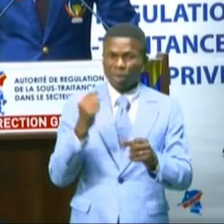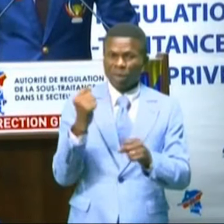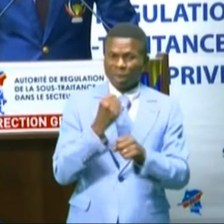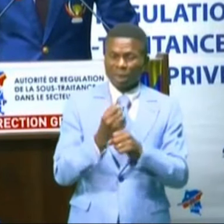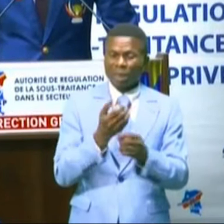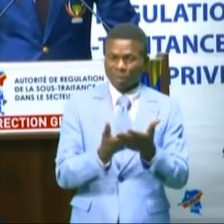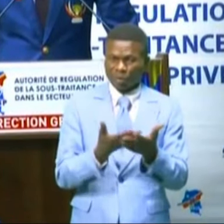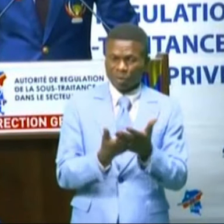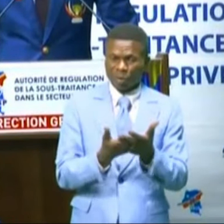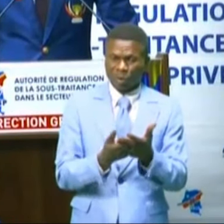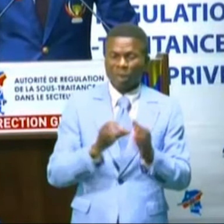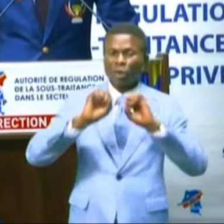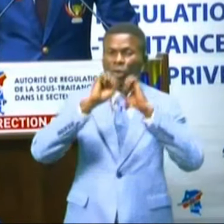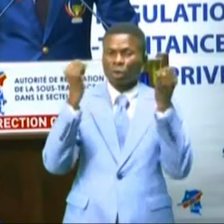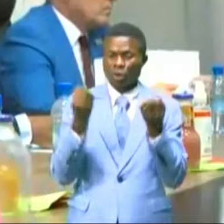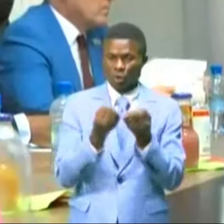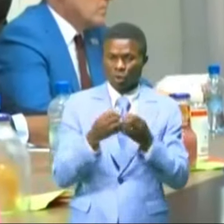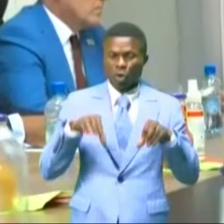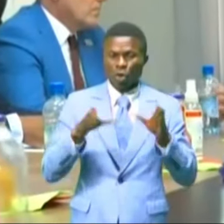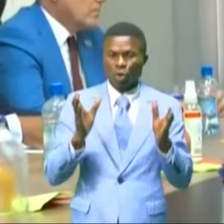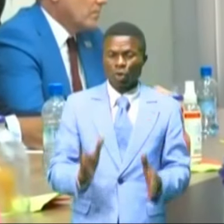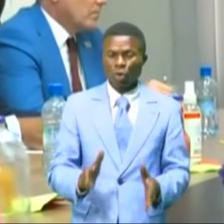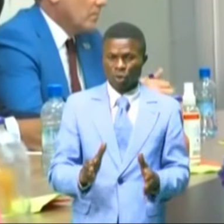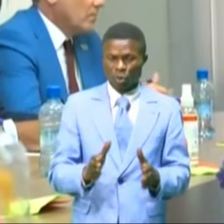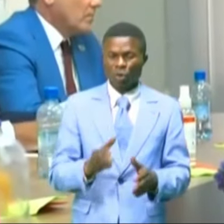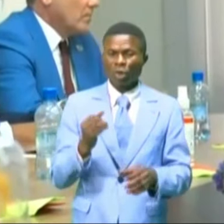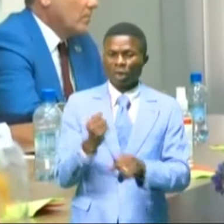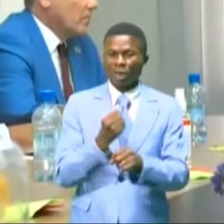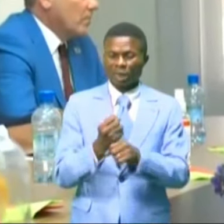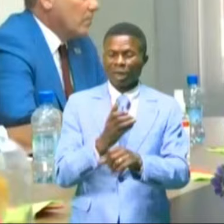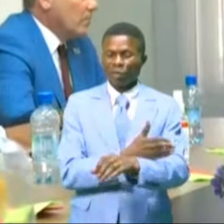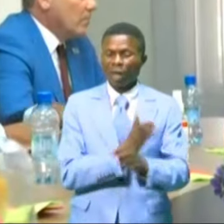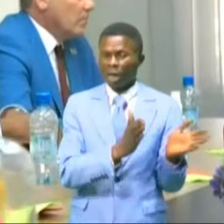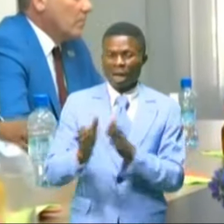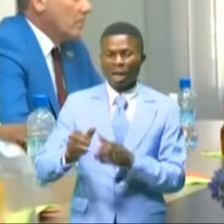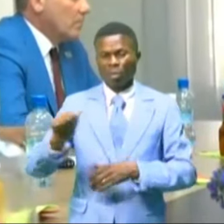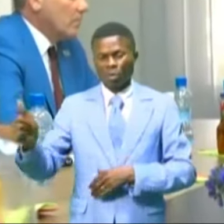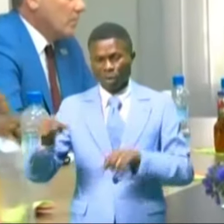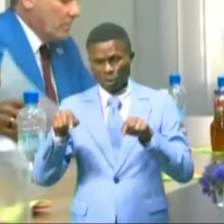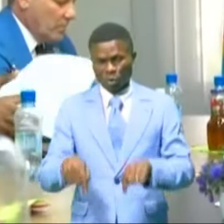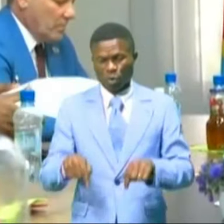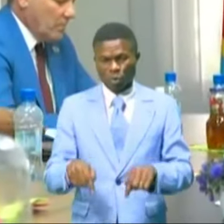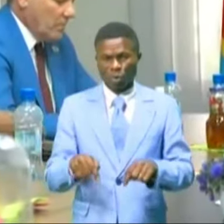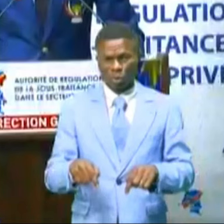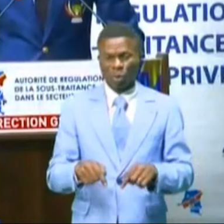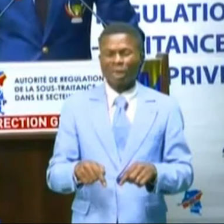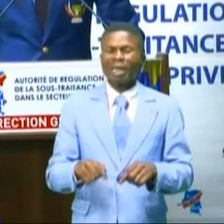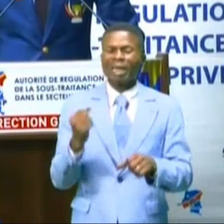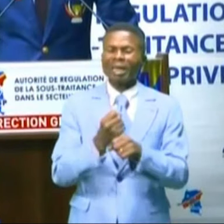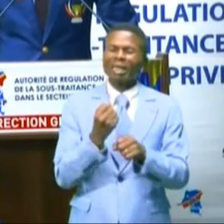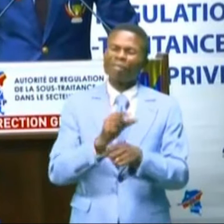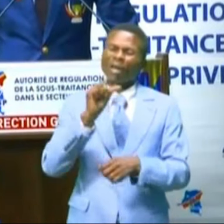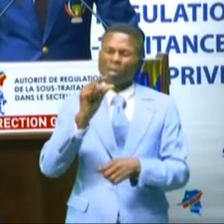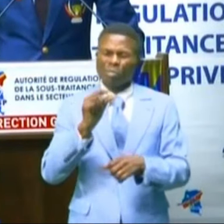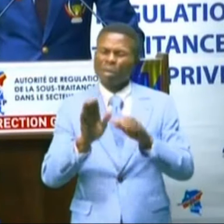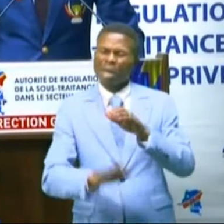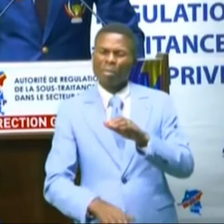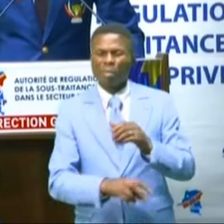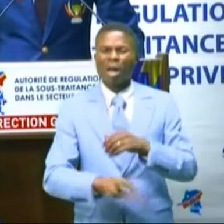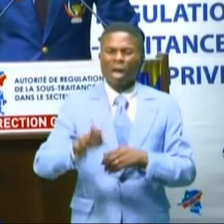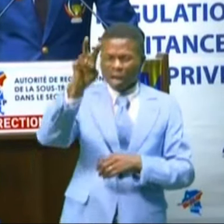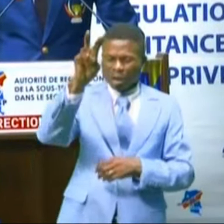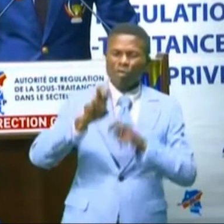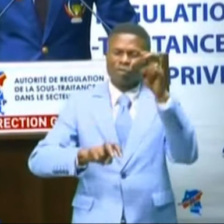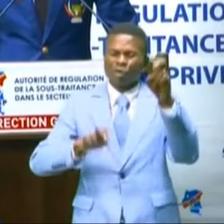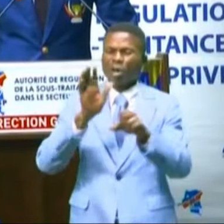compagnie, que les sociétés congolaises vont simplement être les meilleures comparées aux autres. Elles sont locales, elles ont des coûts plus bas, elles n'ont pas les coûts de voyage.